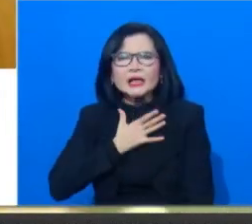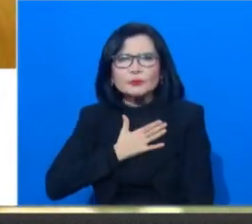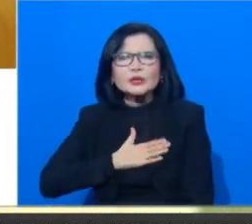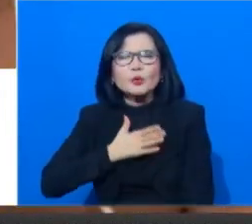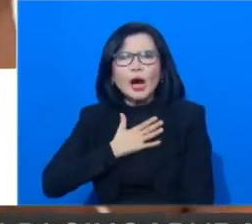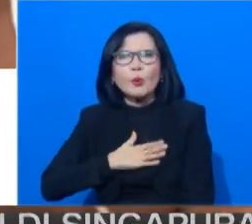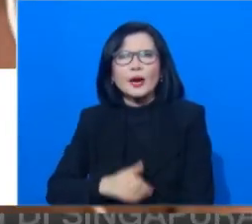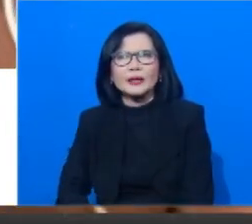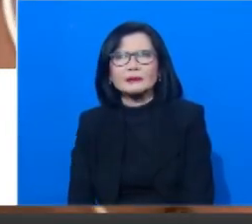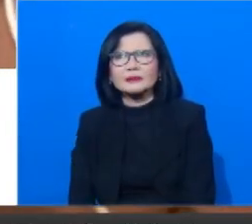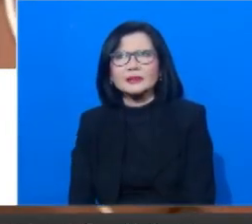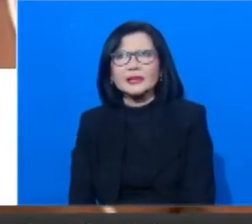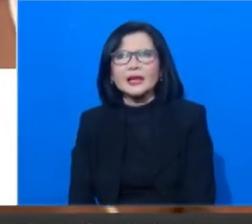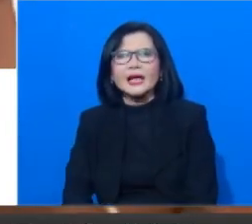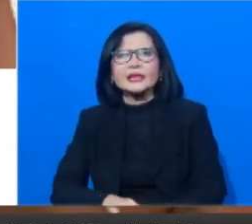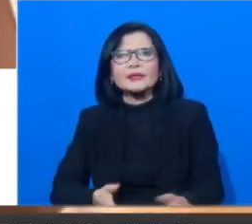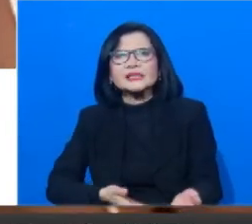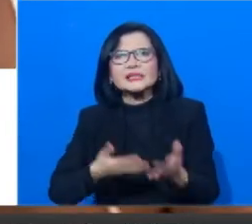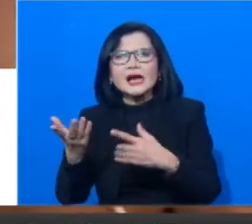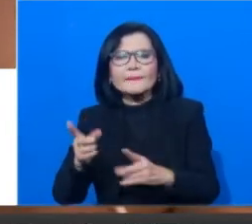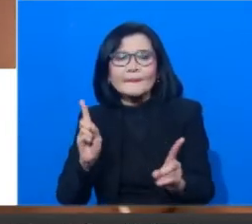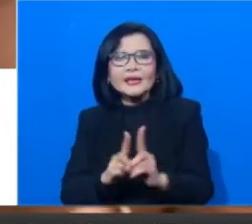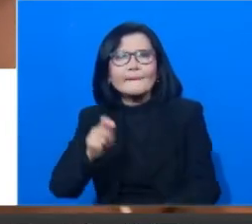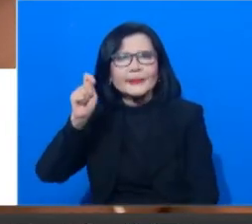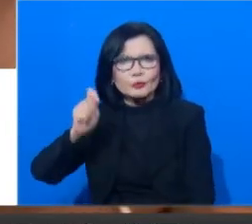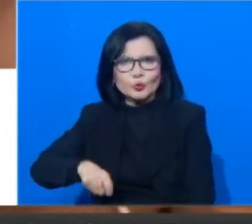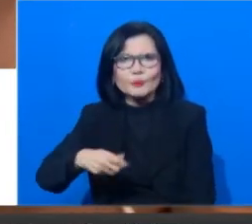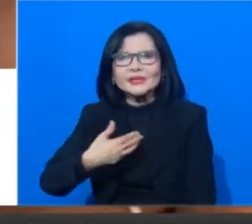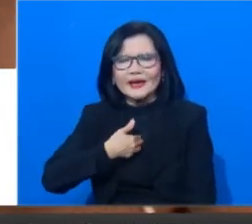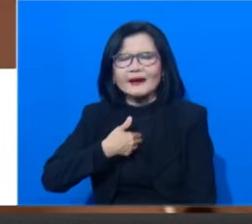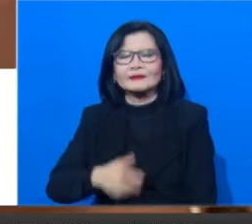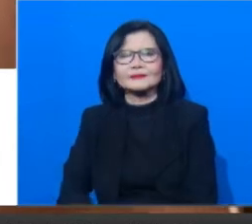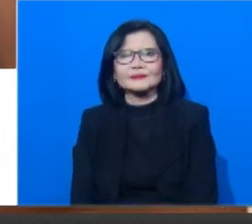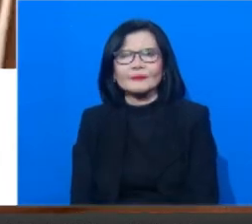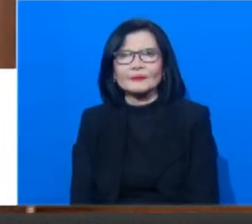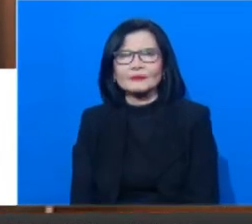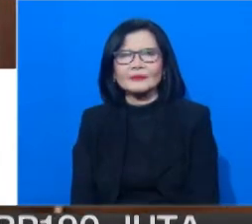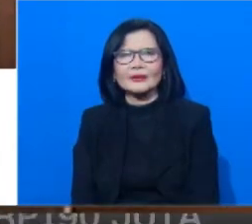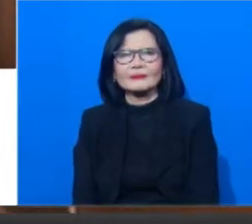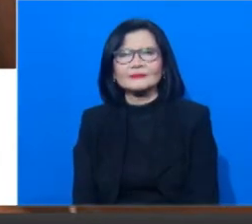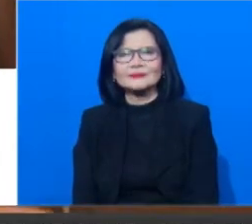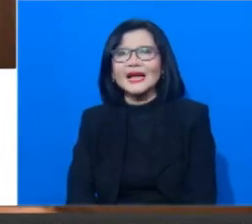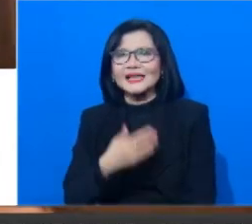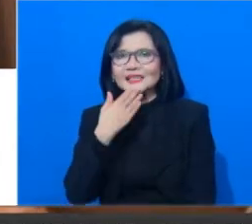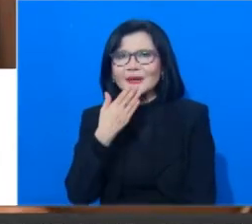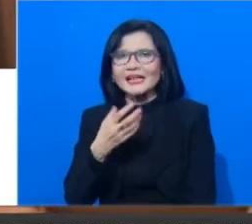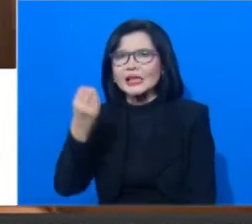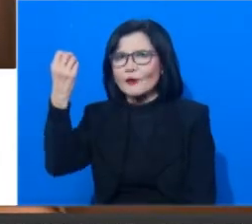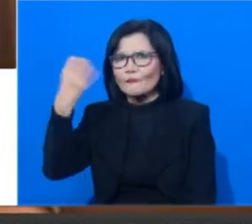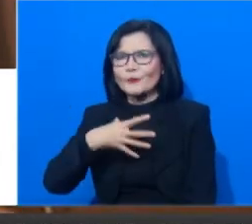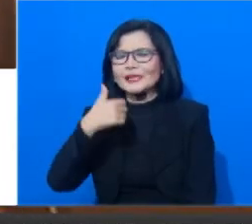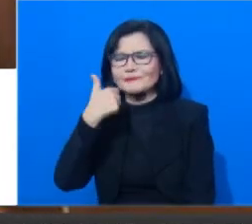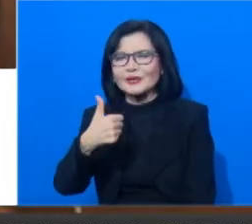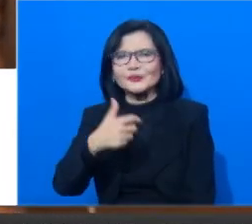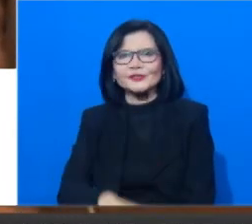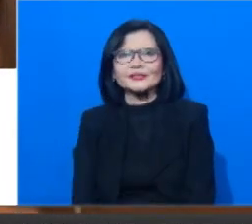Pi apa saya Serahkan semuanya kepada pihak kuas hukum Biar mereka yang menentukan ked depan Seperti apa Oke baik Mas pegi Terima kasih informasinya sudah berbincang dengan